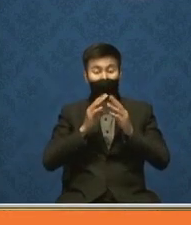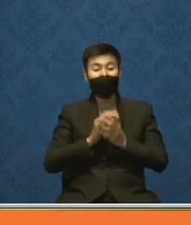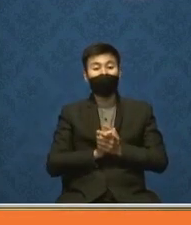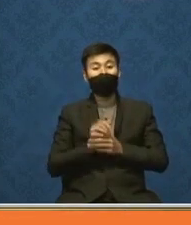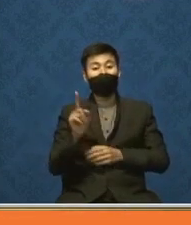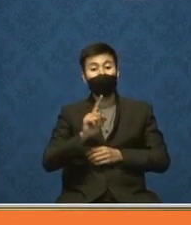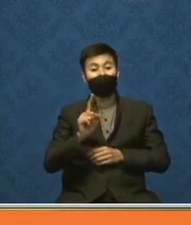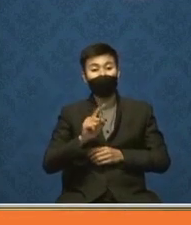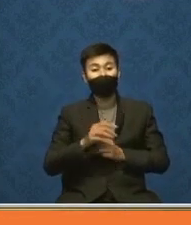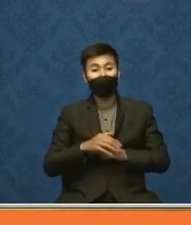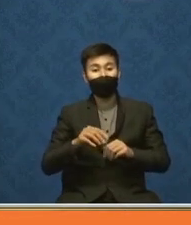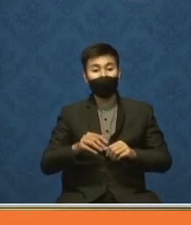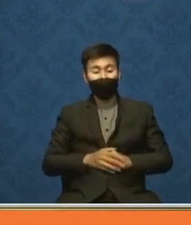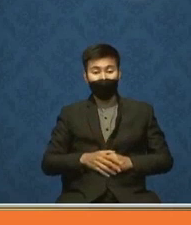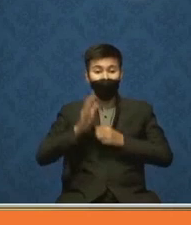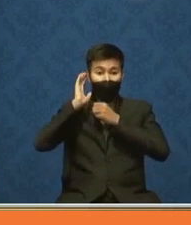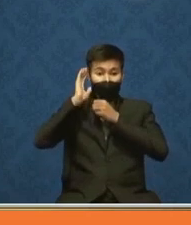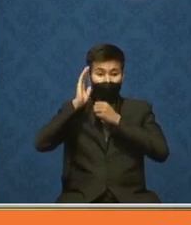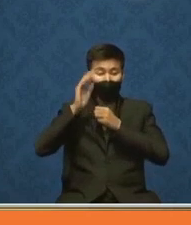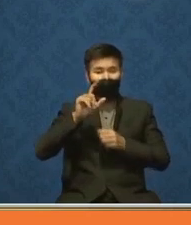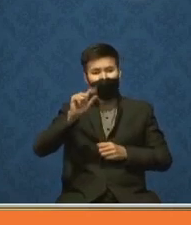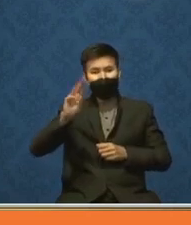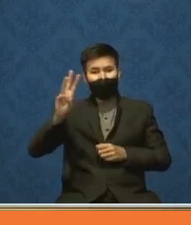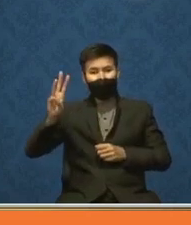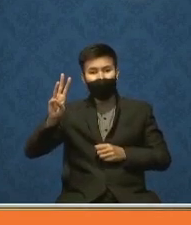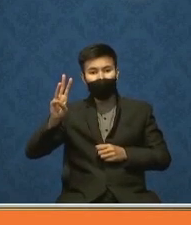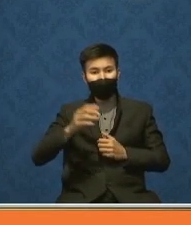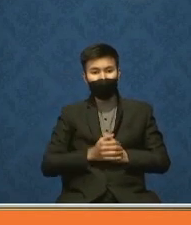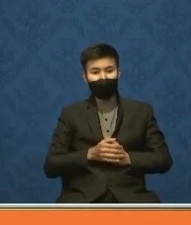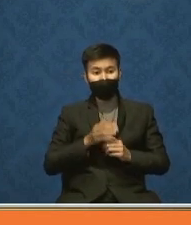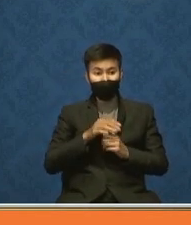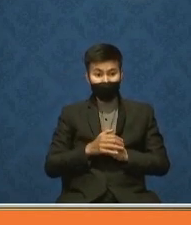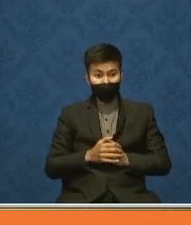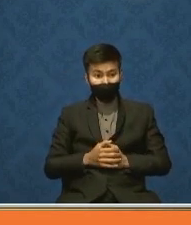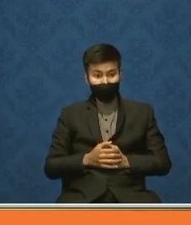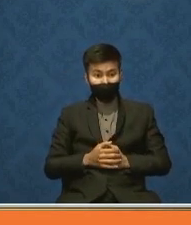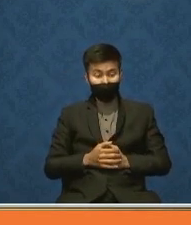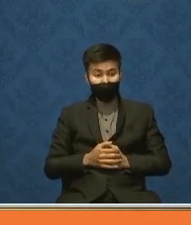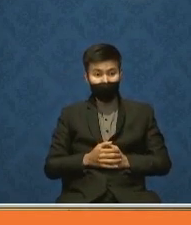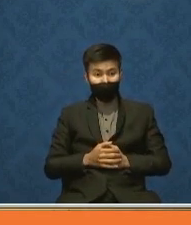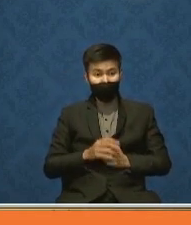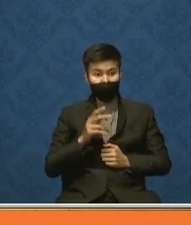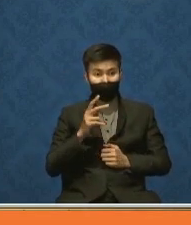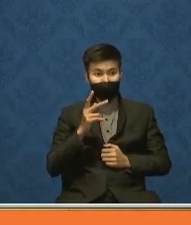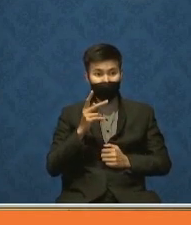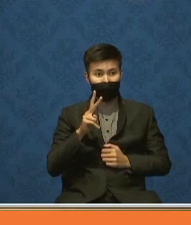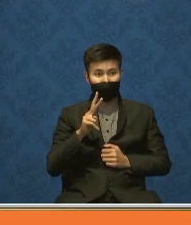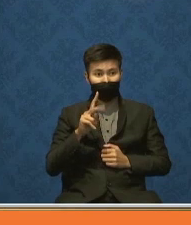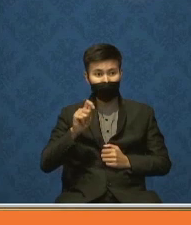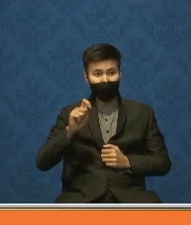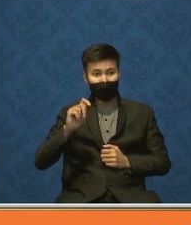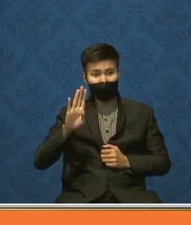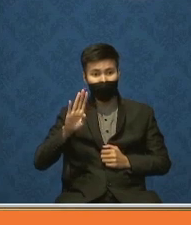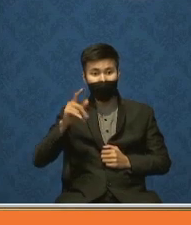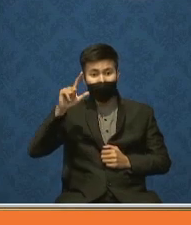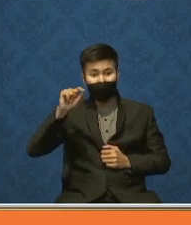ที COP26 ครับพูดอย่างเดียวครับสไลด์ก่อนหน้าครับในเวที COP26 นะครับพูดอย่างเดียวครับ